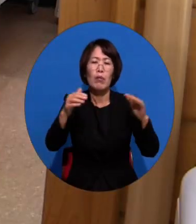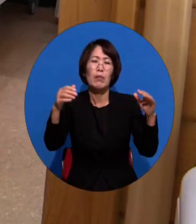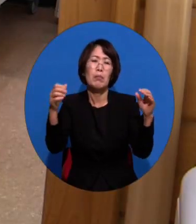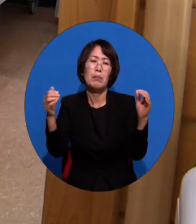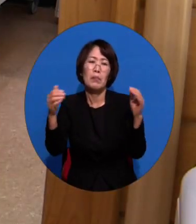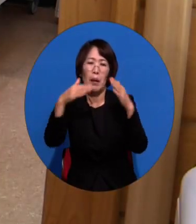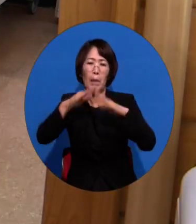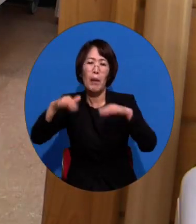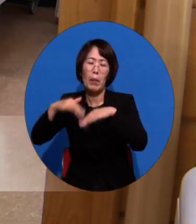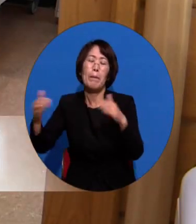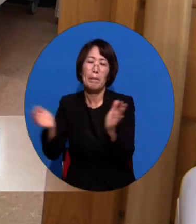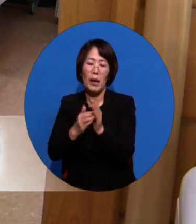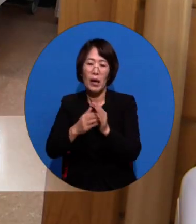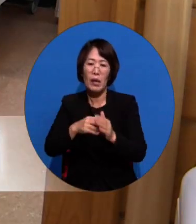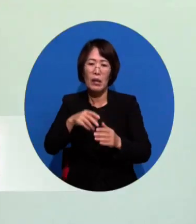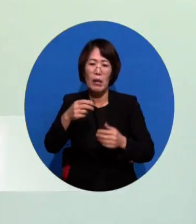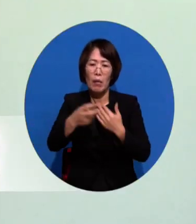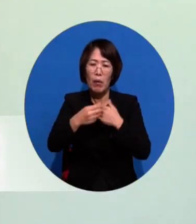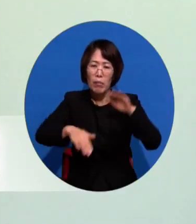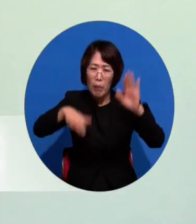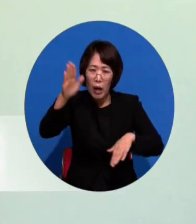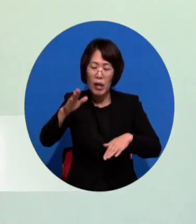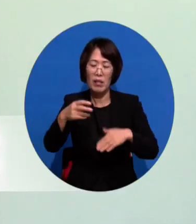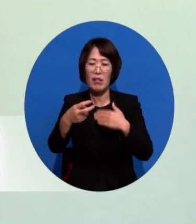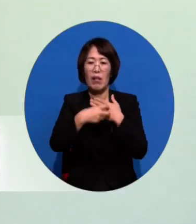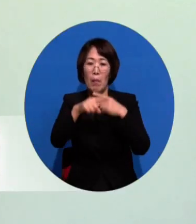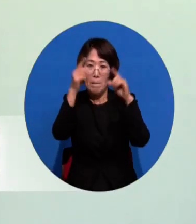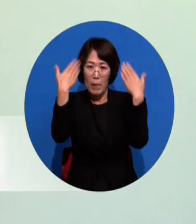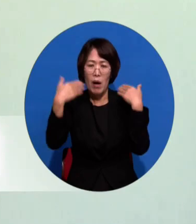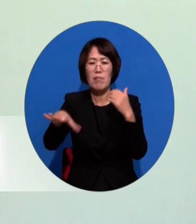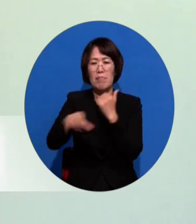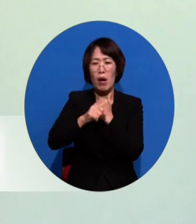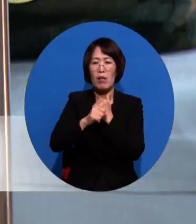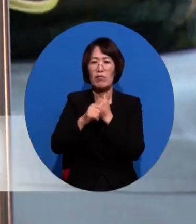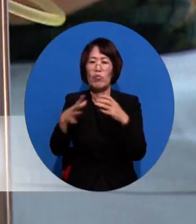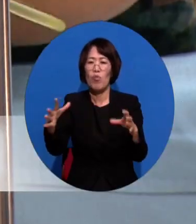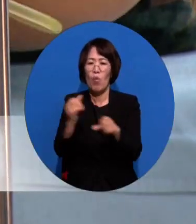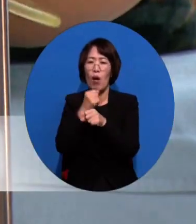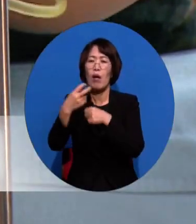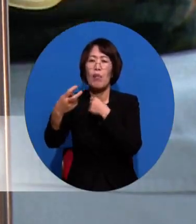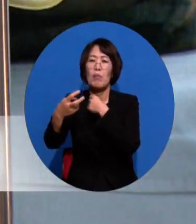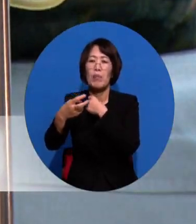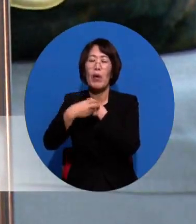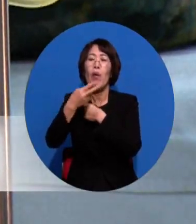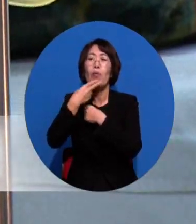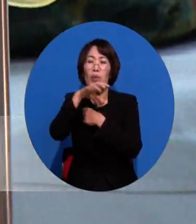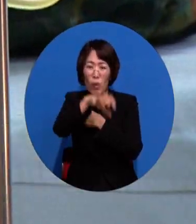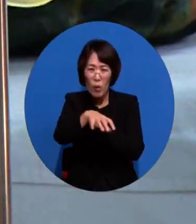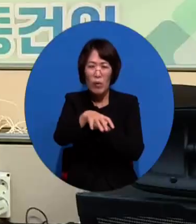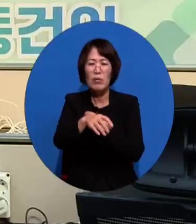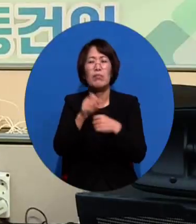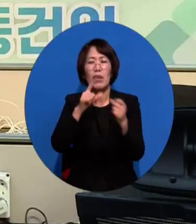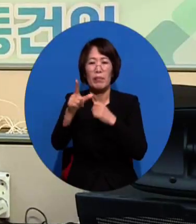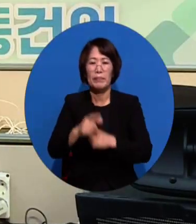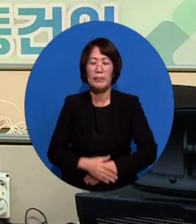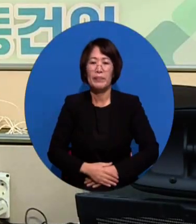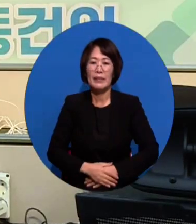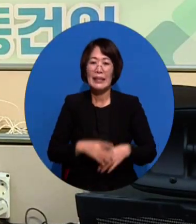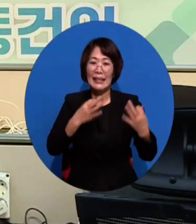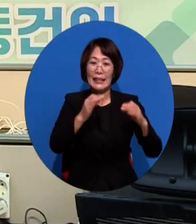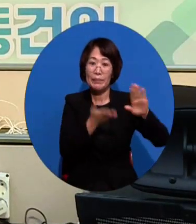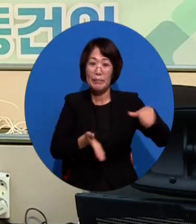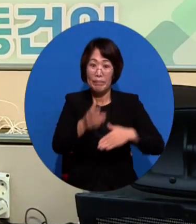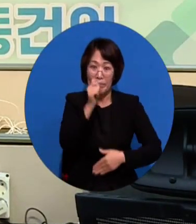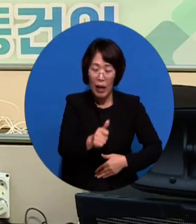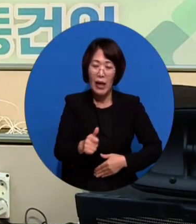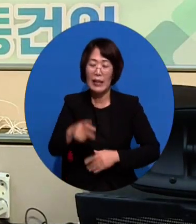이 같은 의료 격차는 의과대학과 연동해 운영하는 상급 종합병원이 없는 지역에서 두드러지고 있습니다. 김영록